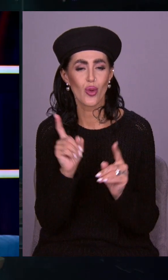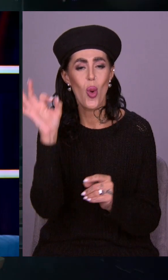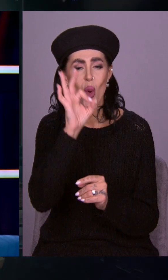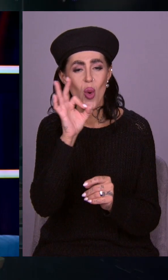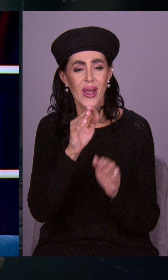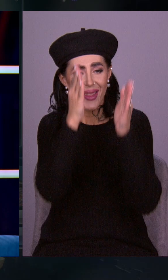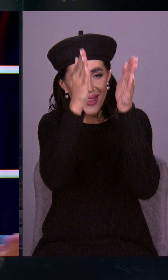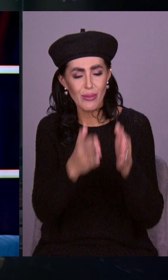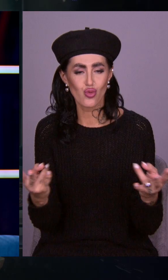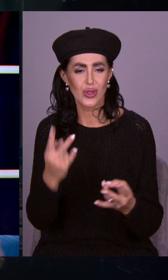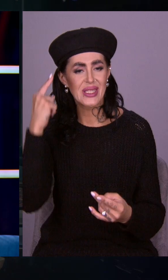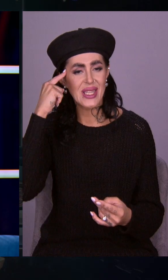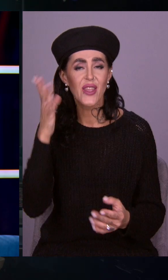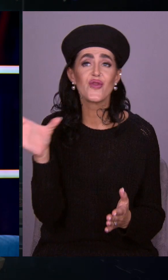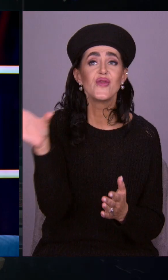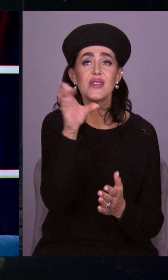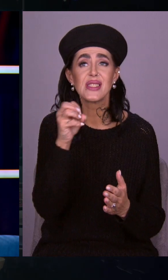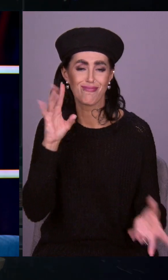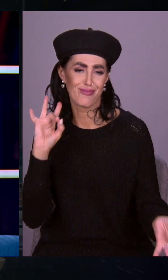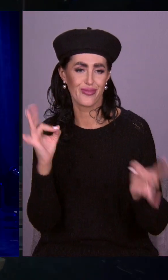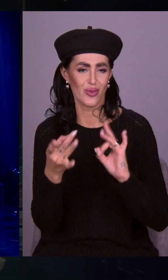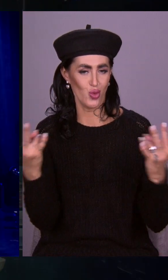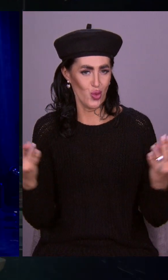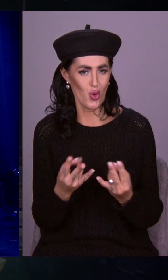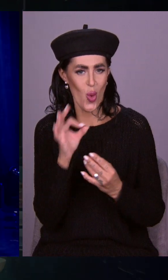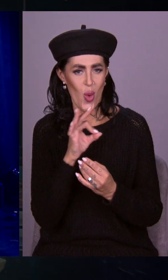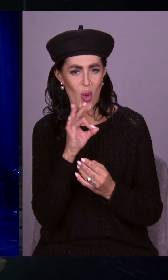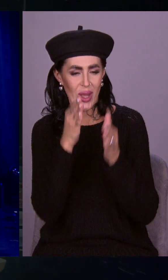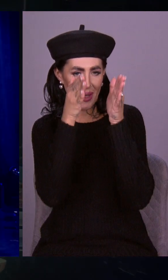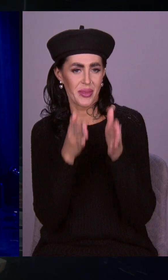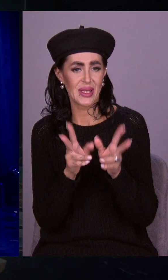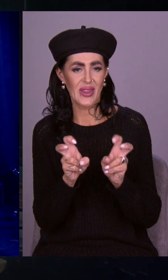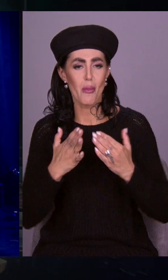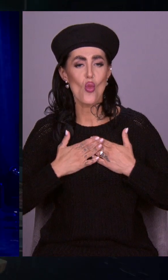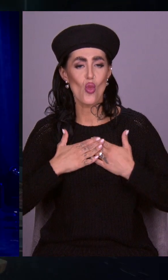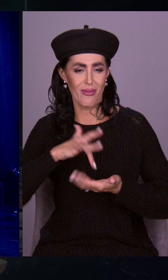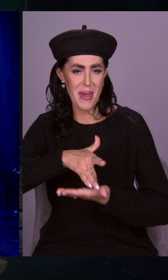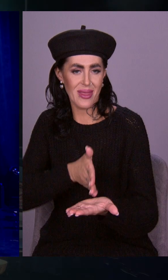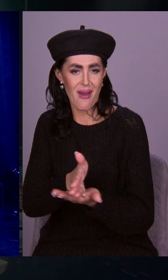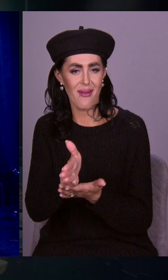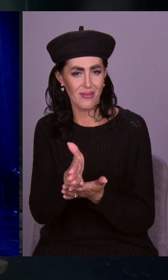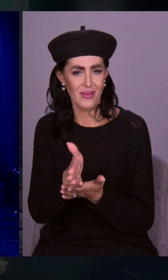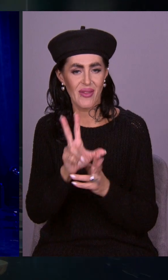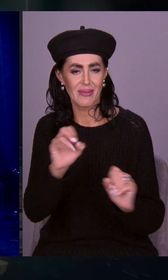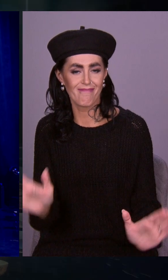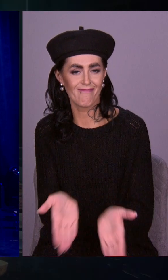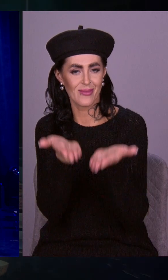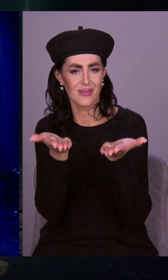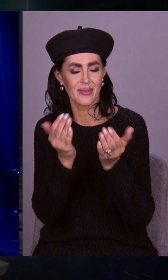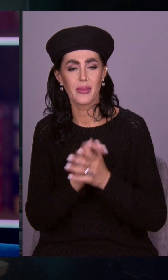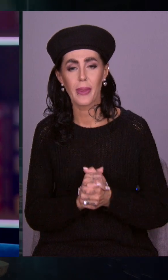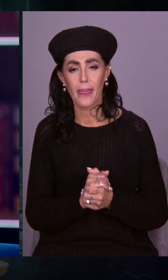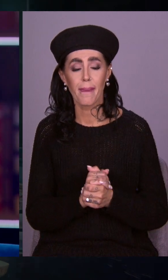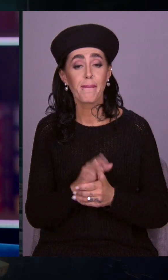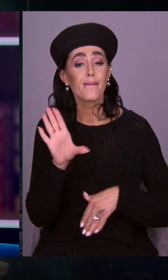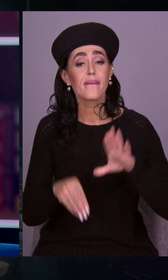знали. Це одна з, ну, це така мета нашої програми. Дякую. Підсвічувати. Як